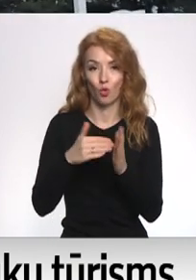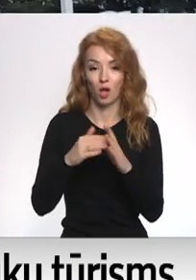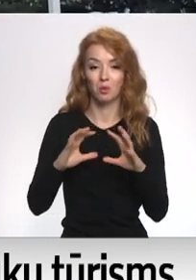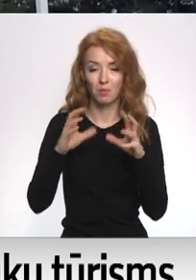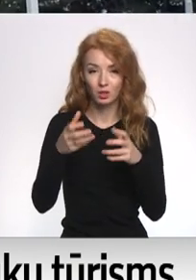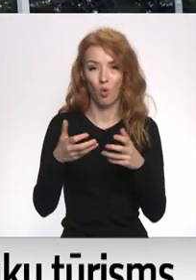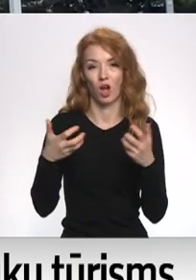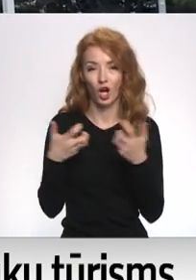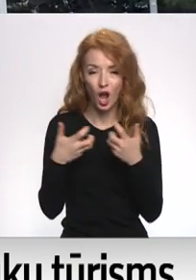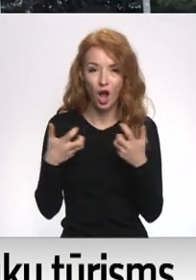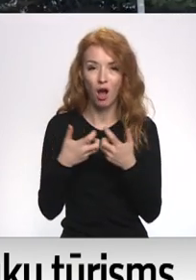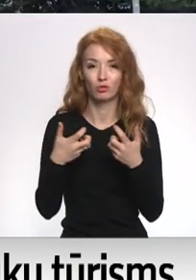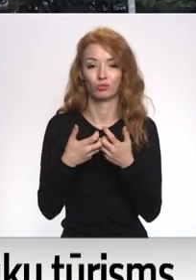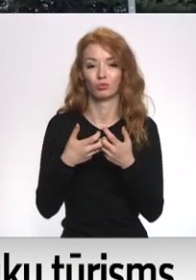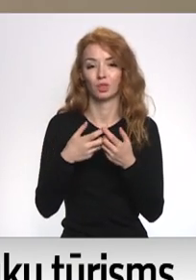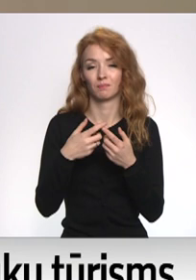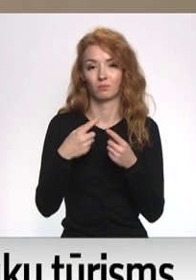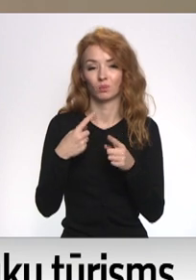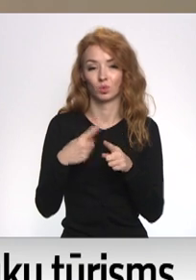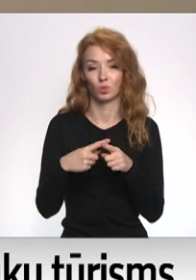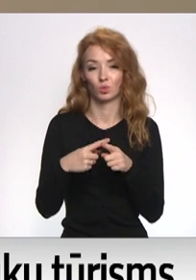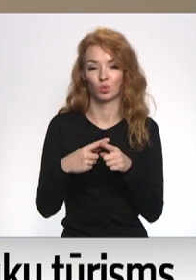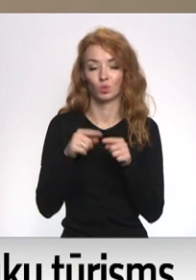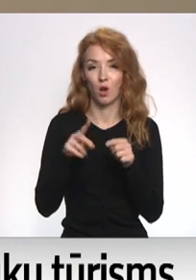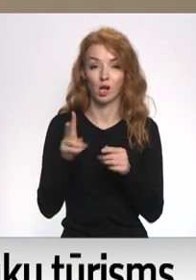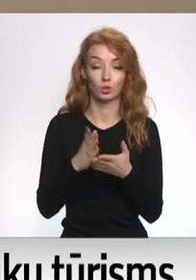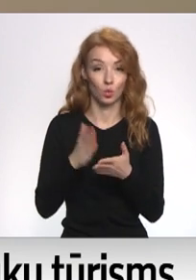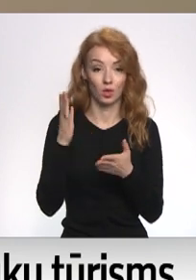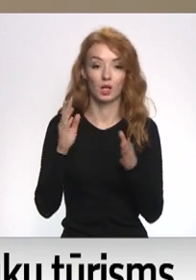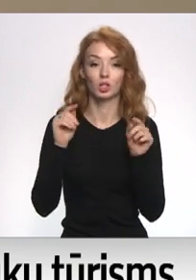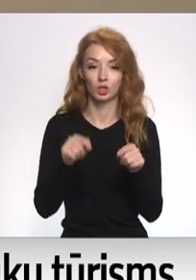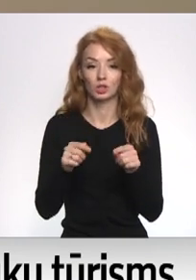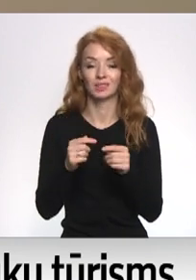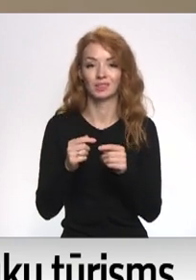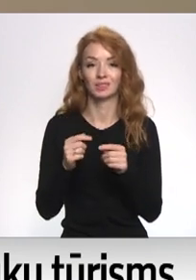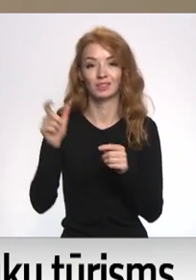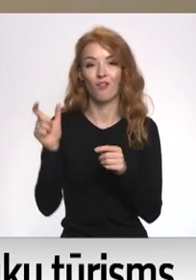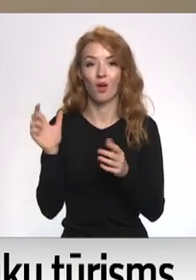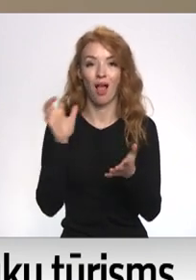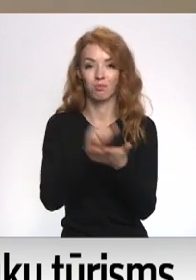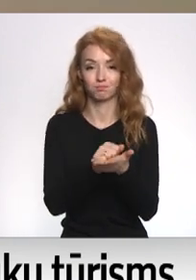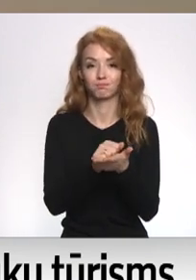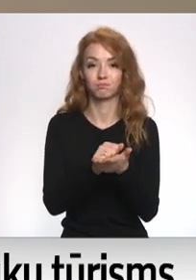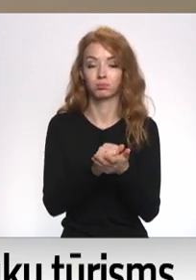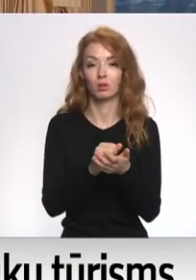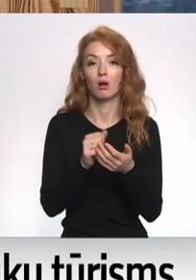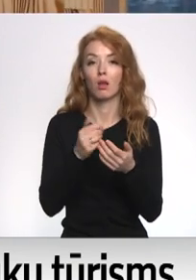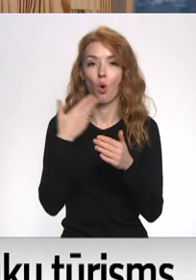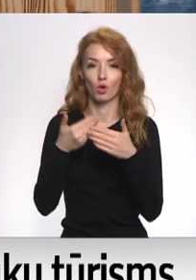karu un to, kas notiek, tad šīs rezervācijas ienāk ļoti īsu brīdi